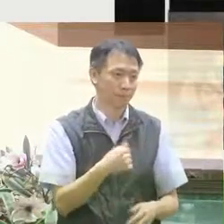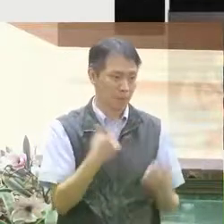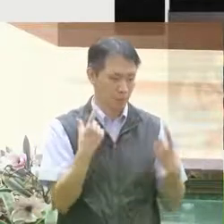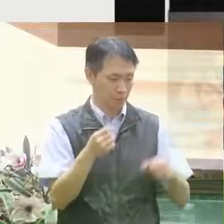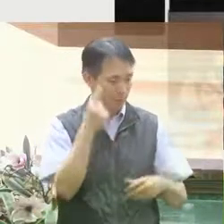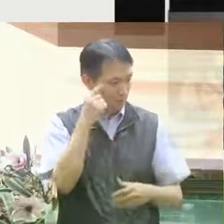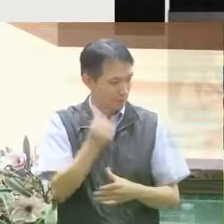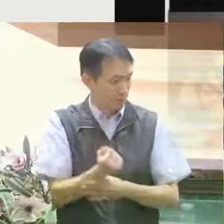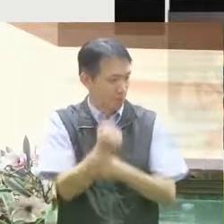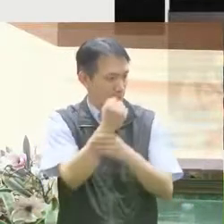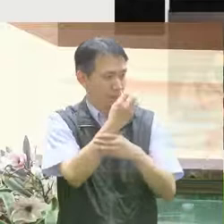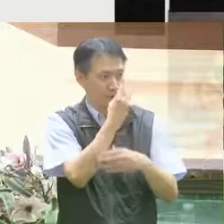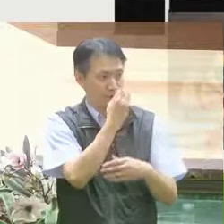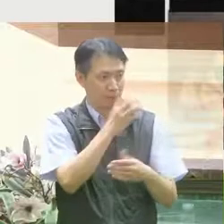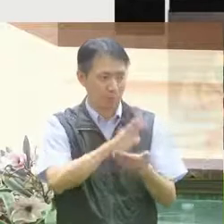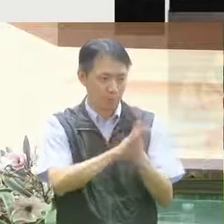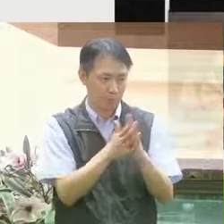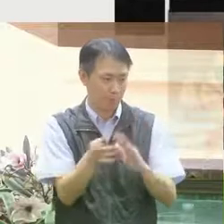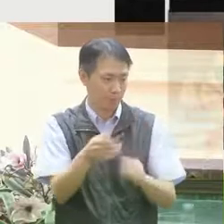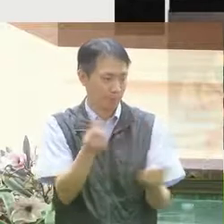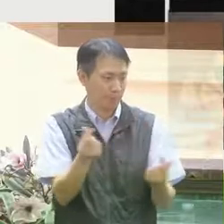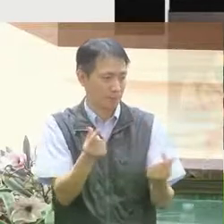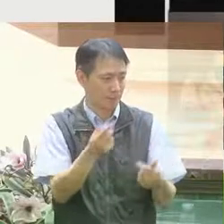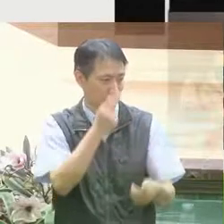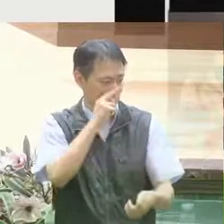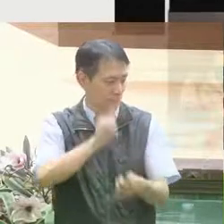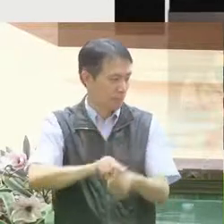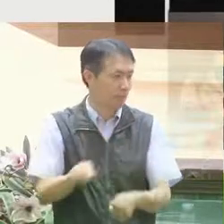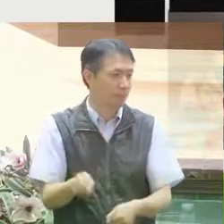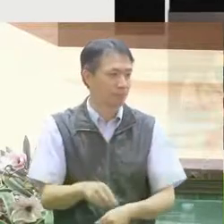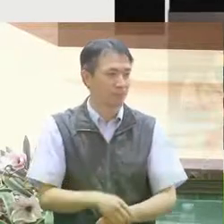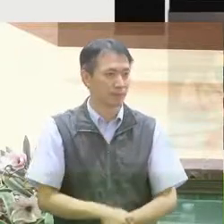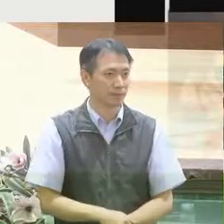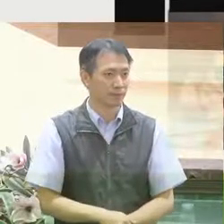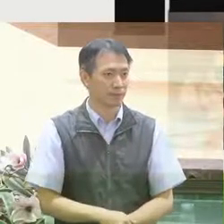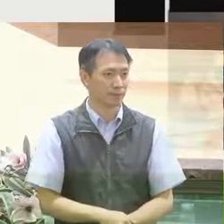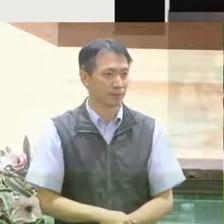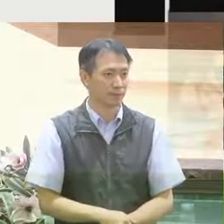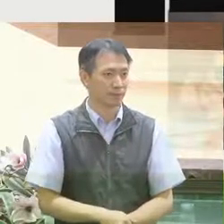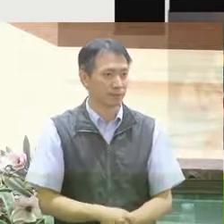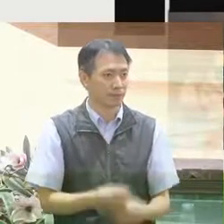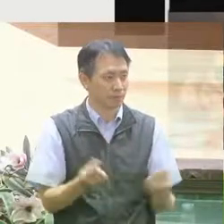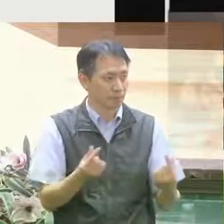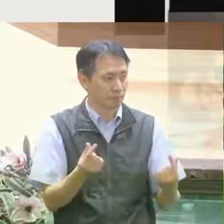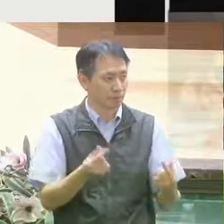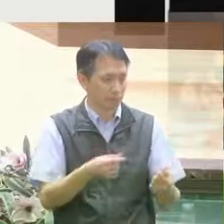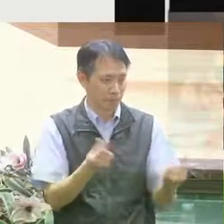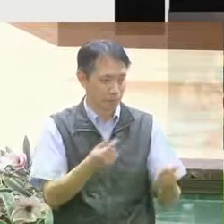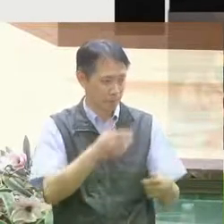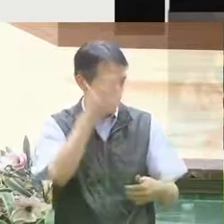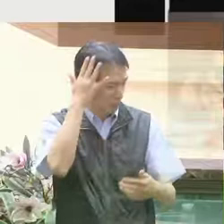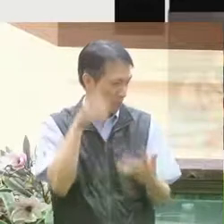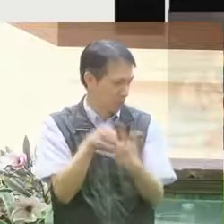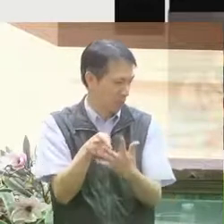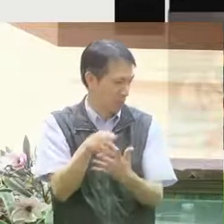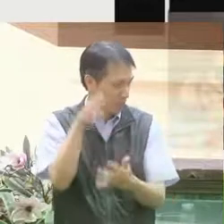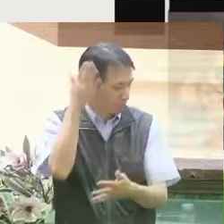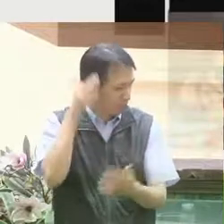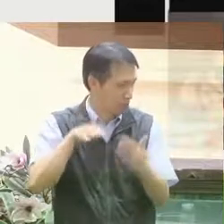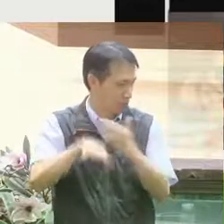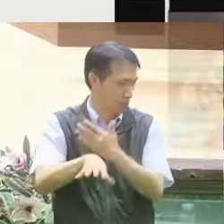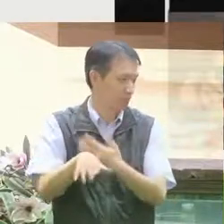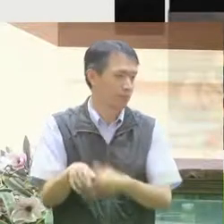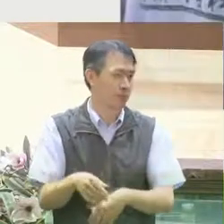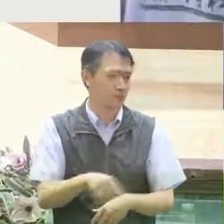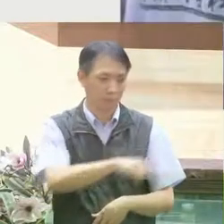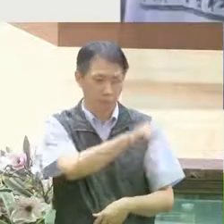港的帽子套到普选特首民间的投票的头上，算是有效的抹黑，可以引起民众